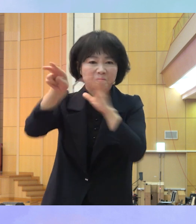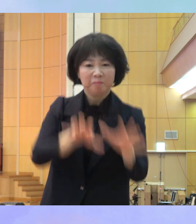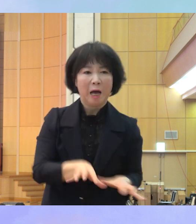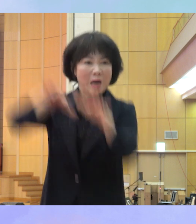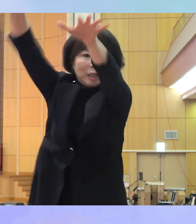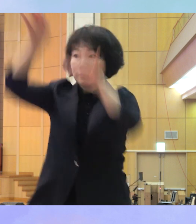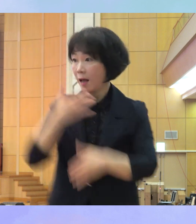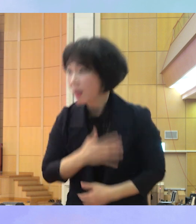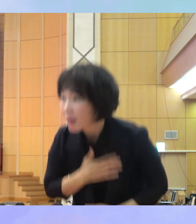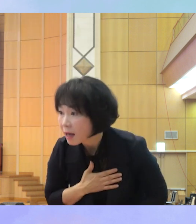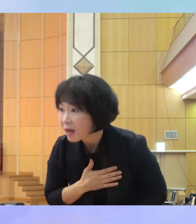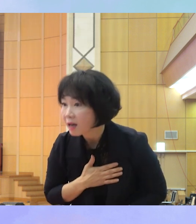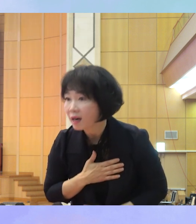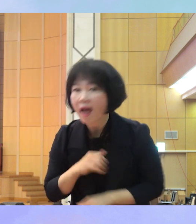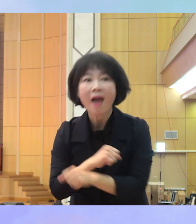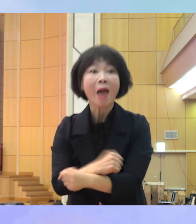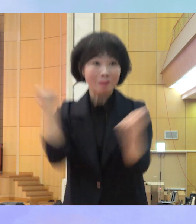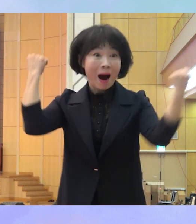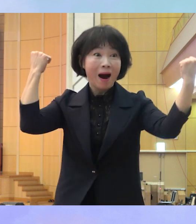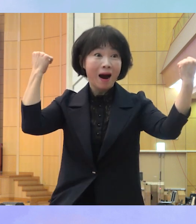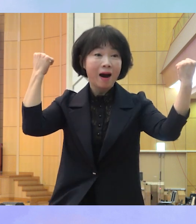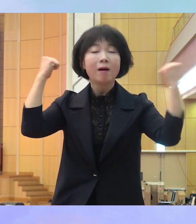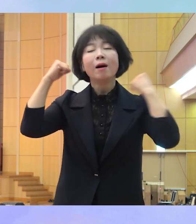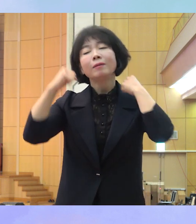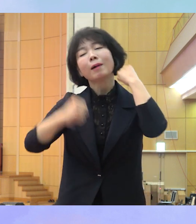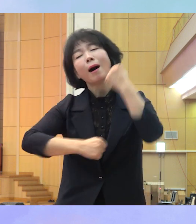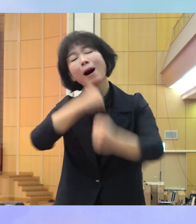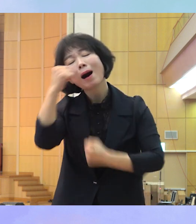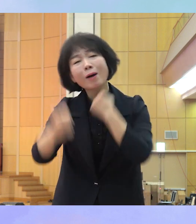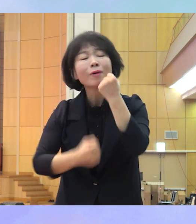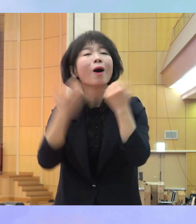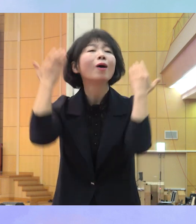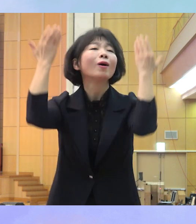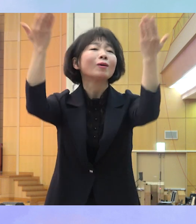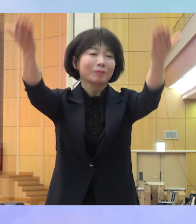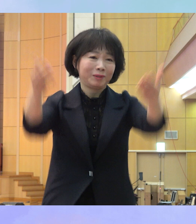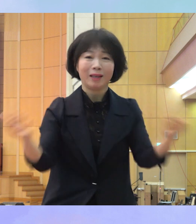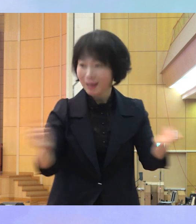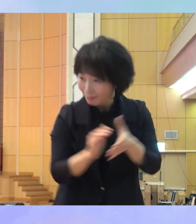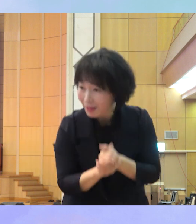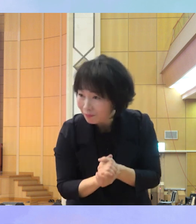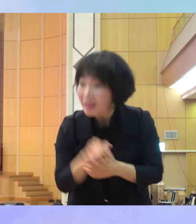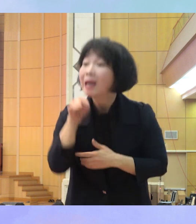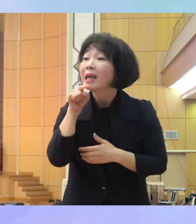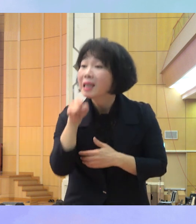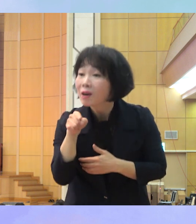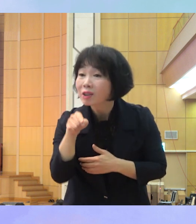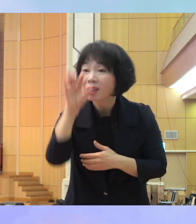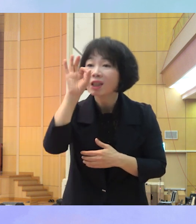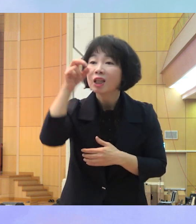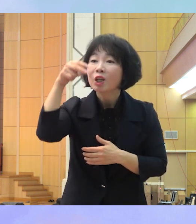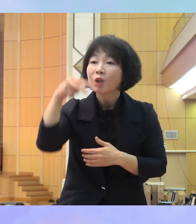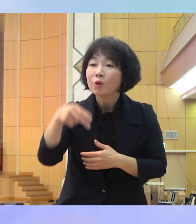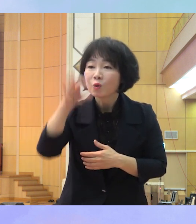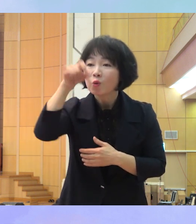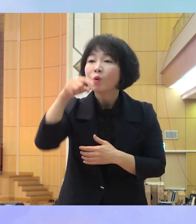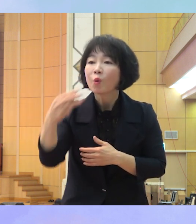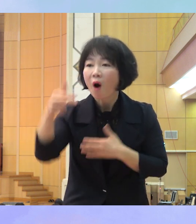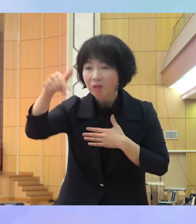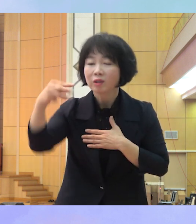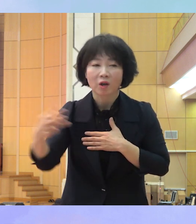그리고 애굽에서 해방되어서 자유를 얻는 것이 바로 유월절입니다. 이때 하나님